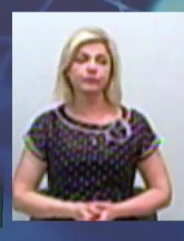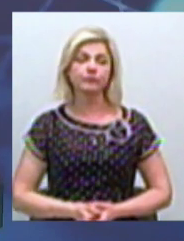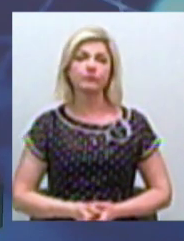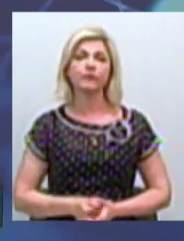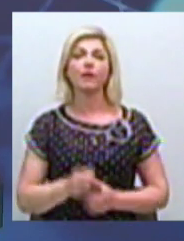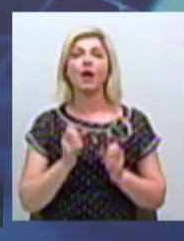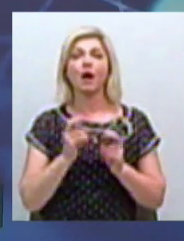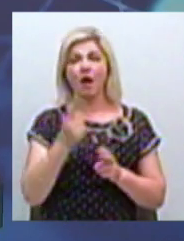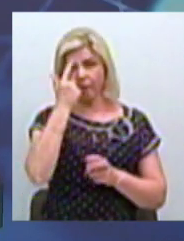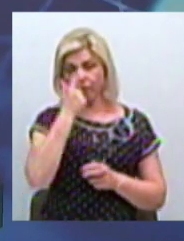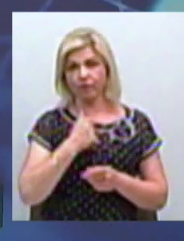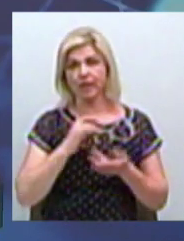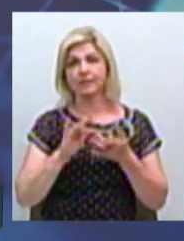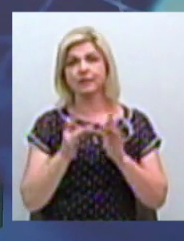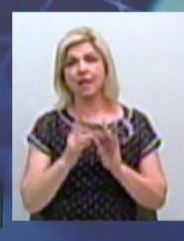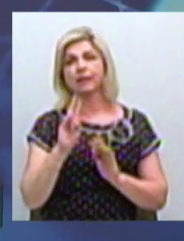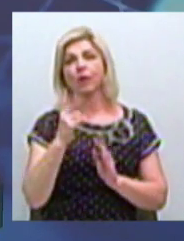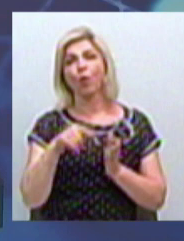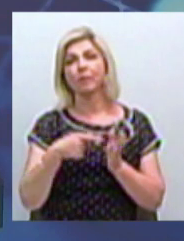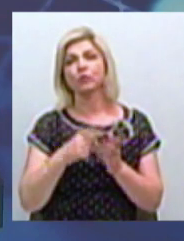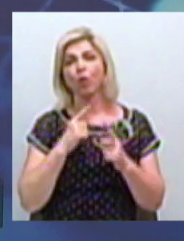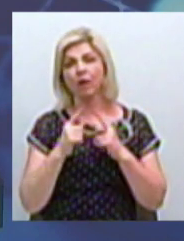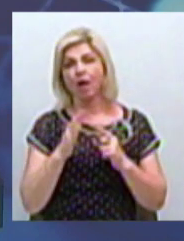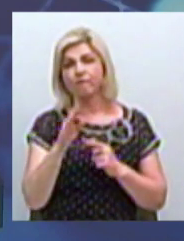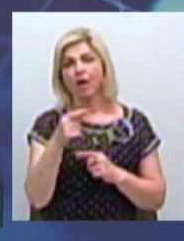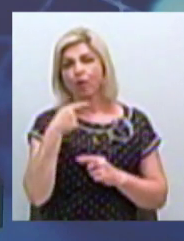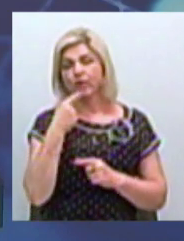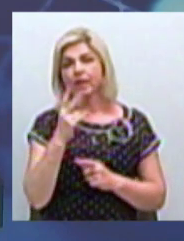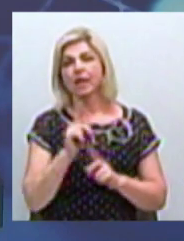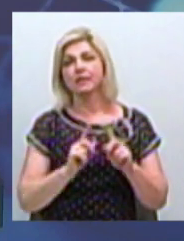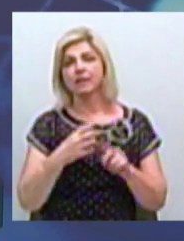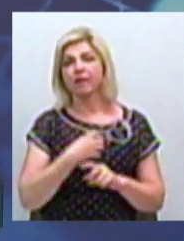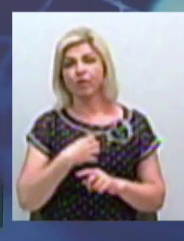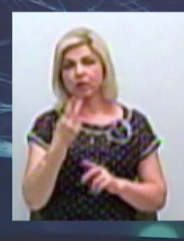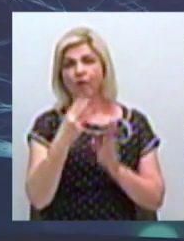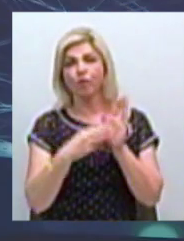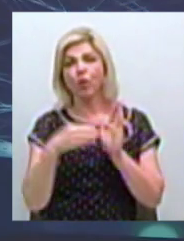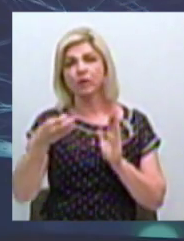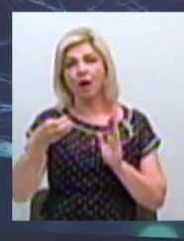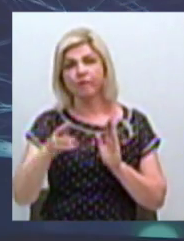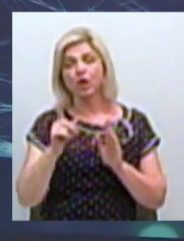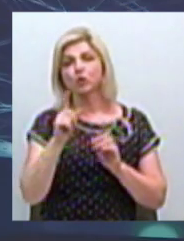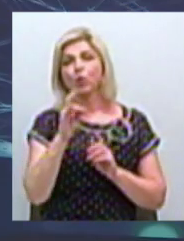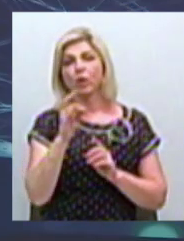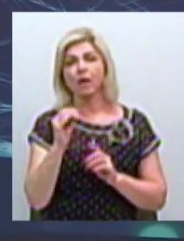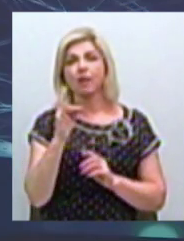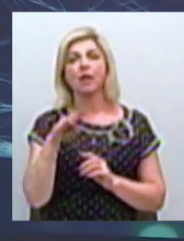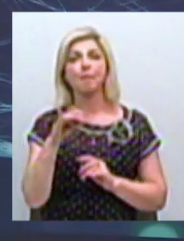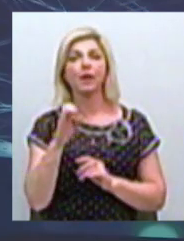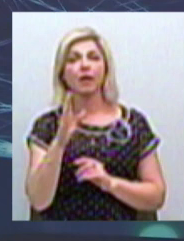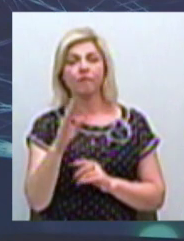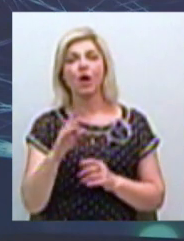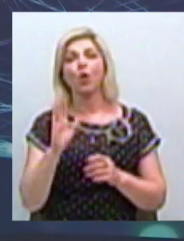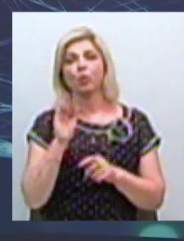Олександре, як повідомляє сайт Миколаївської міської ради, ви сказали на засіданні виконкому 28 травня, що у зоні відпочинку на Намиві доручено